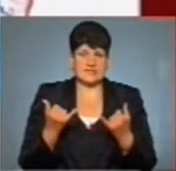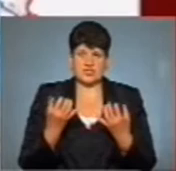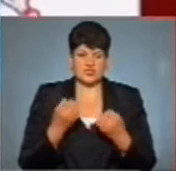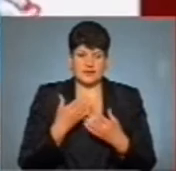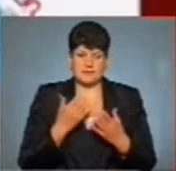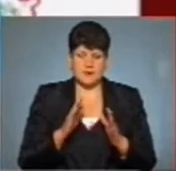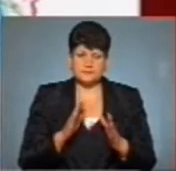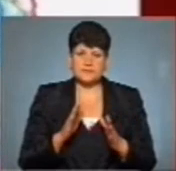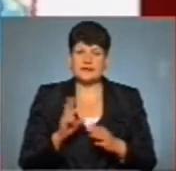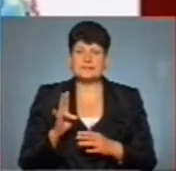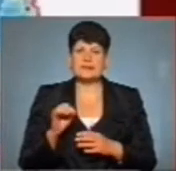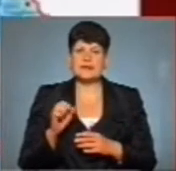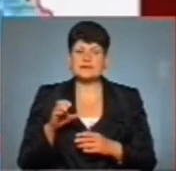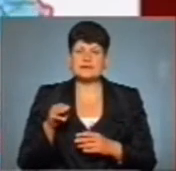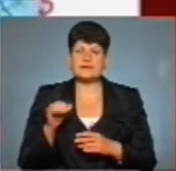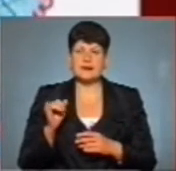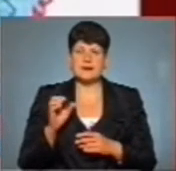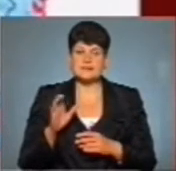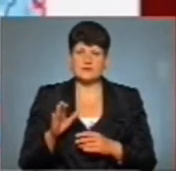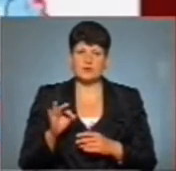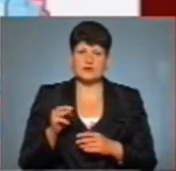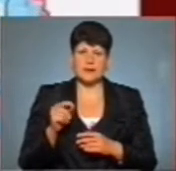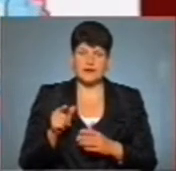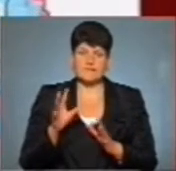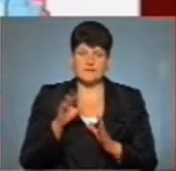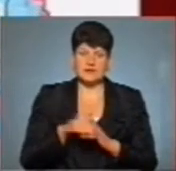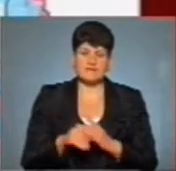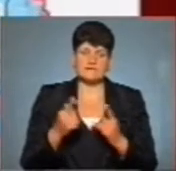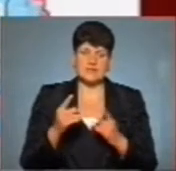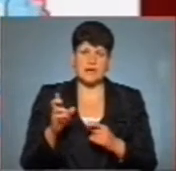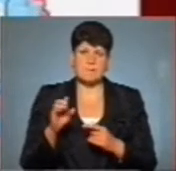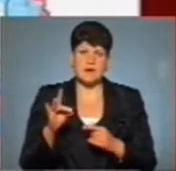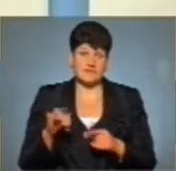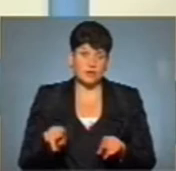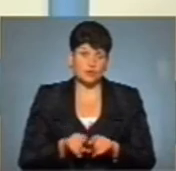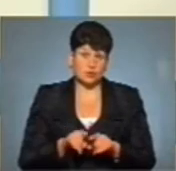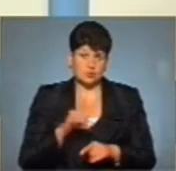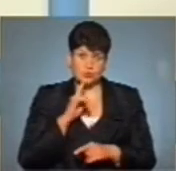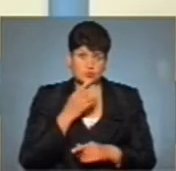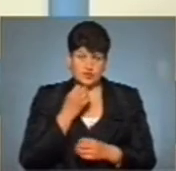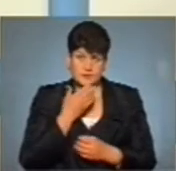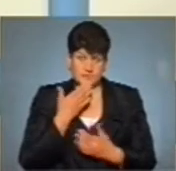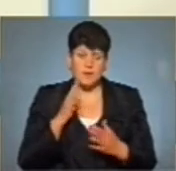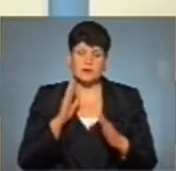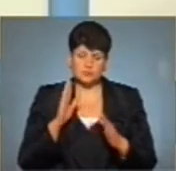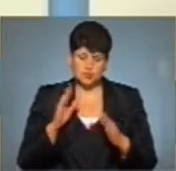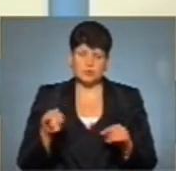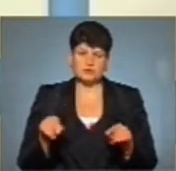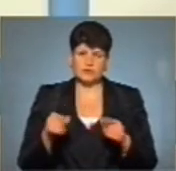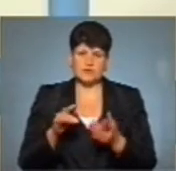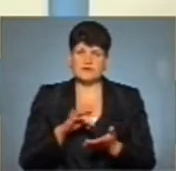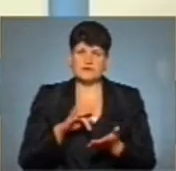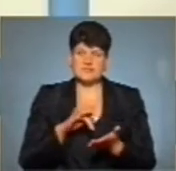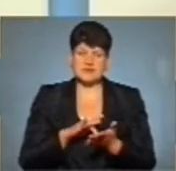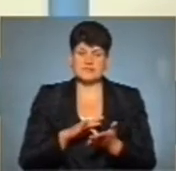немає. Настасівська ОТГ до Великоберезовицької, яка також поки що не створена, але буде створена з центром в